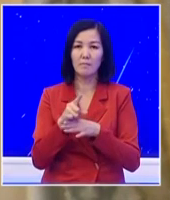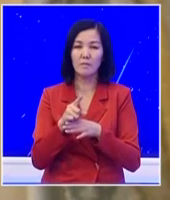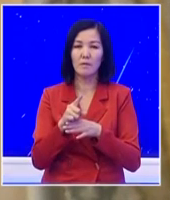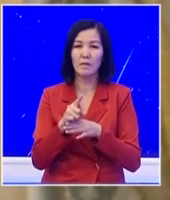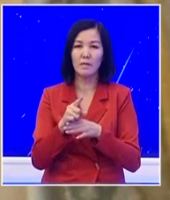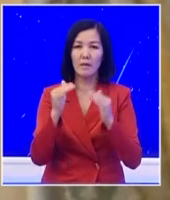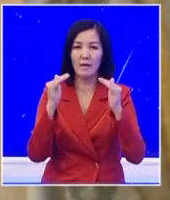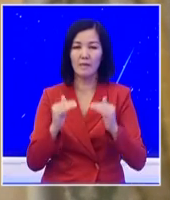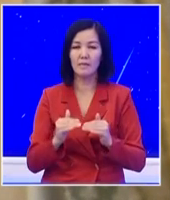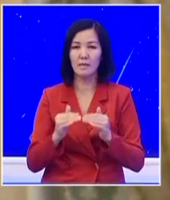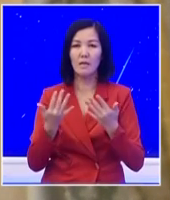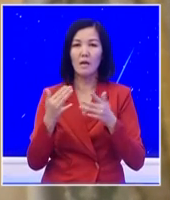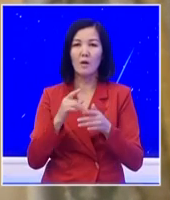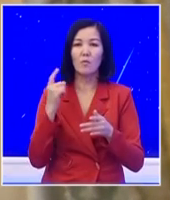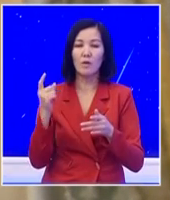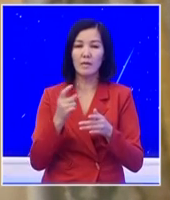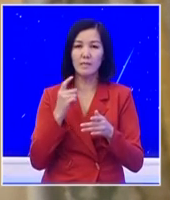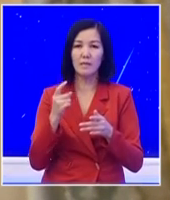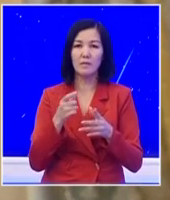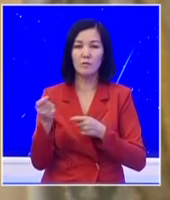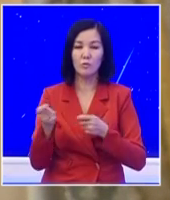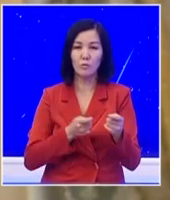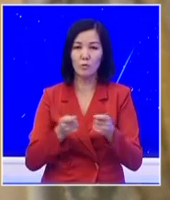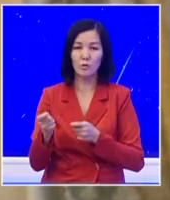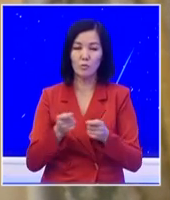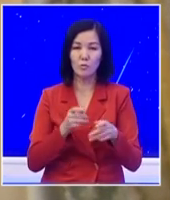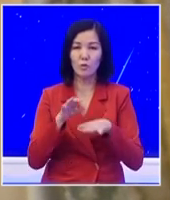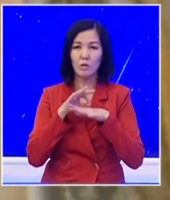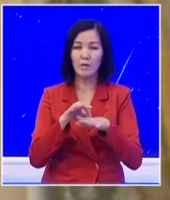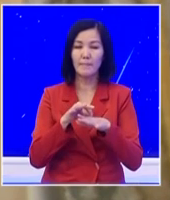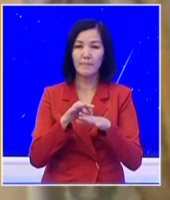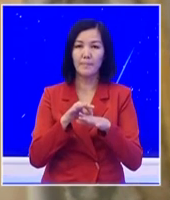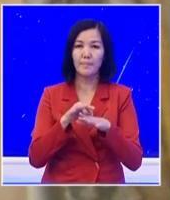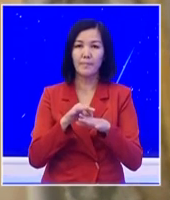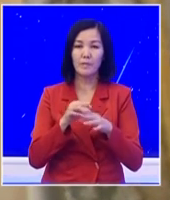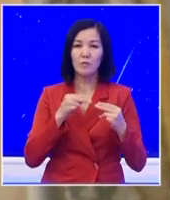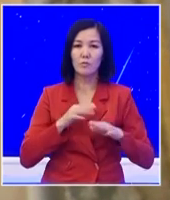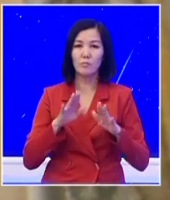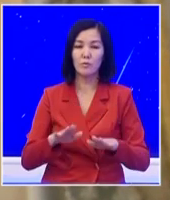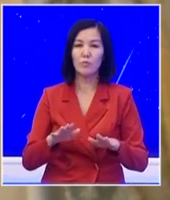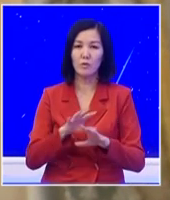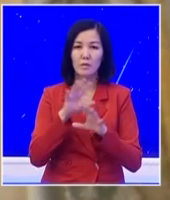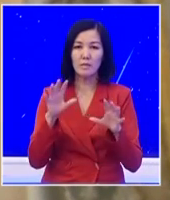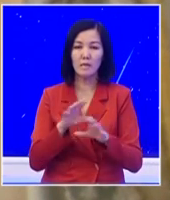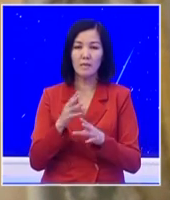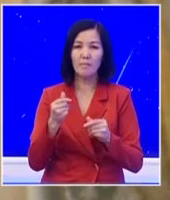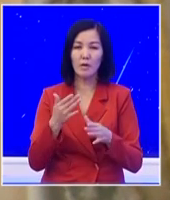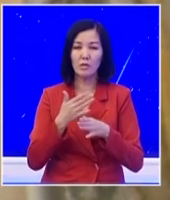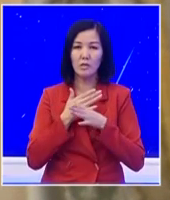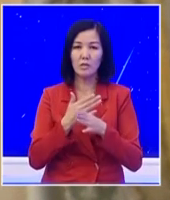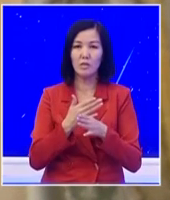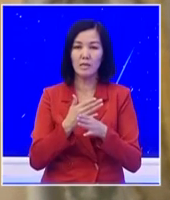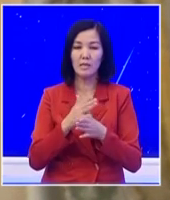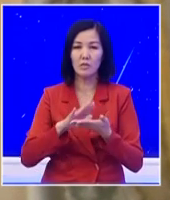береді және шаруашылық жүргізуші субъектілерінде жұмыс орындарын сақтап қаржылық жағдайын басқа